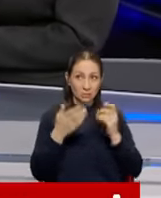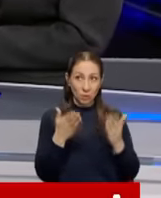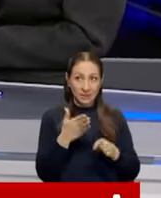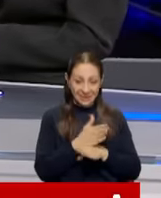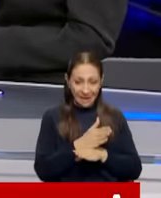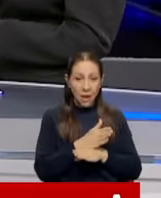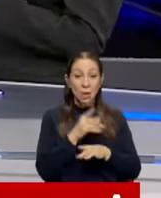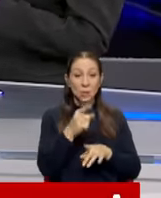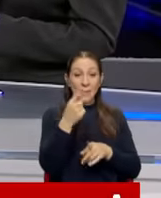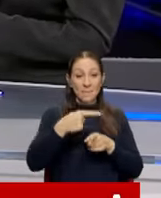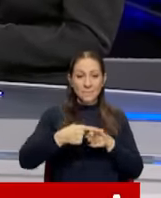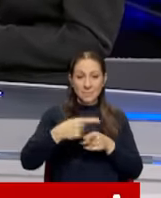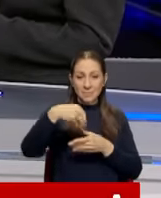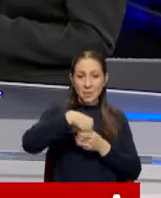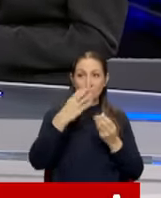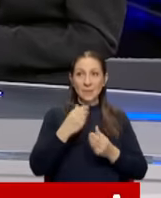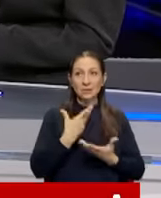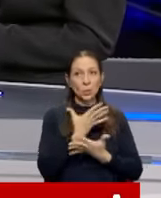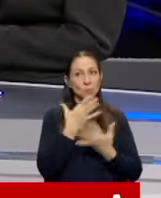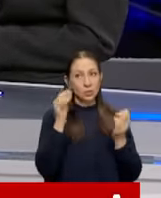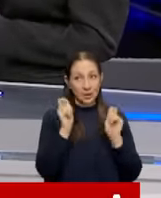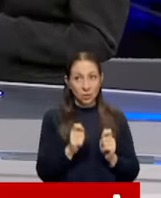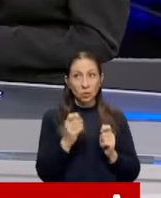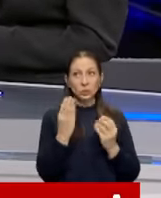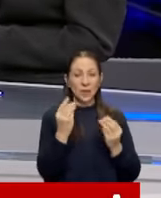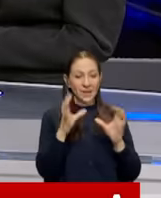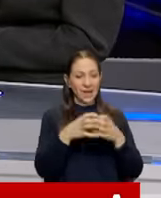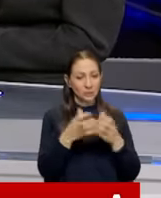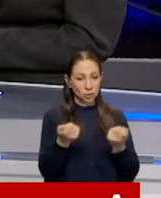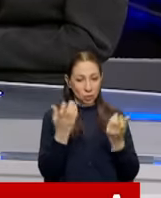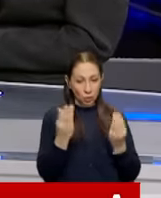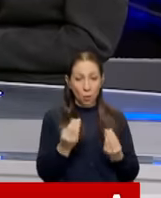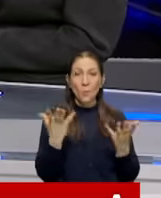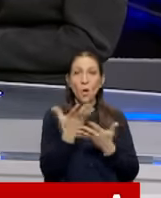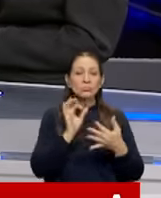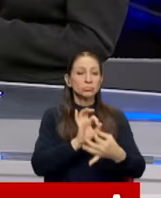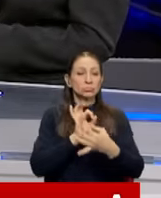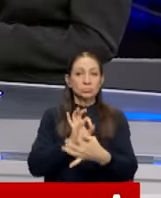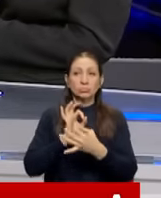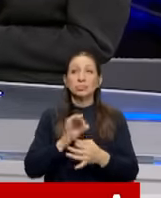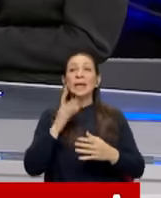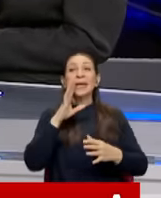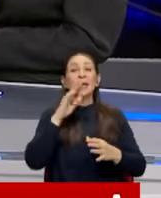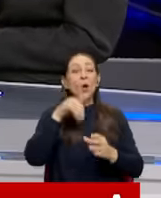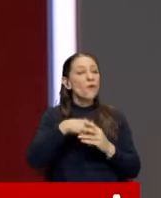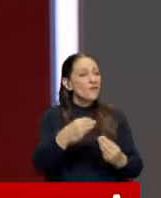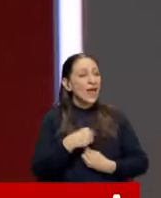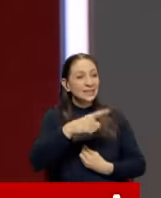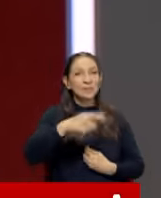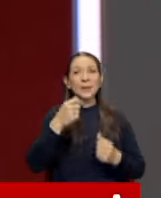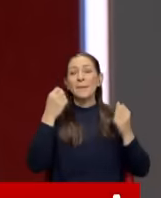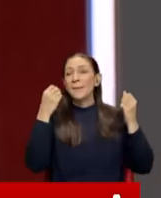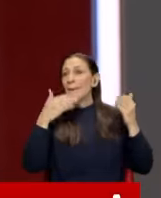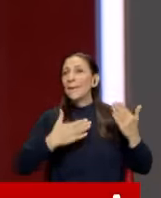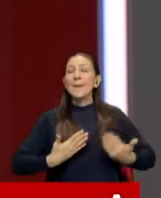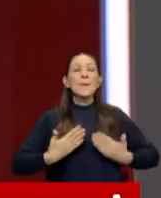Eee bunun bir parçası olmak da beni çok mutlu ediyor Tabii güzel bir ekip işi oldu oldu bol temas ettik Yani seçmende de bir yılgınlık